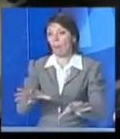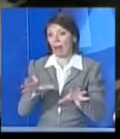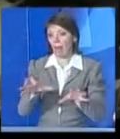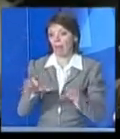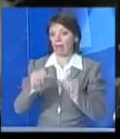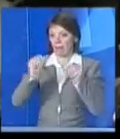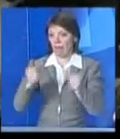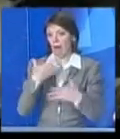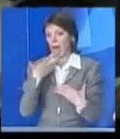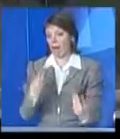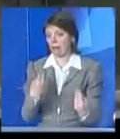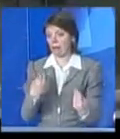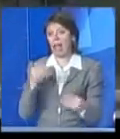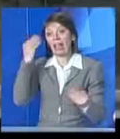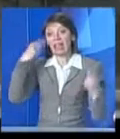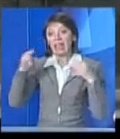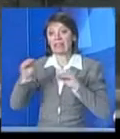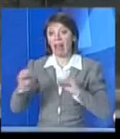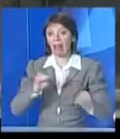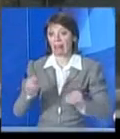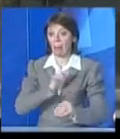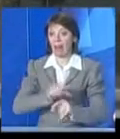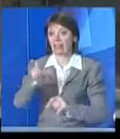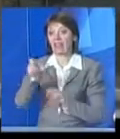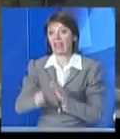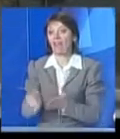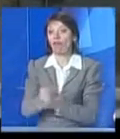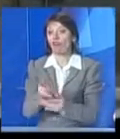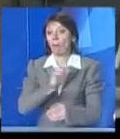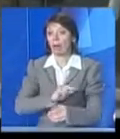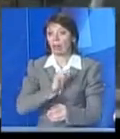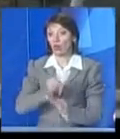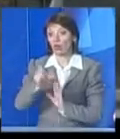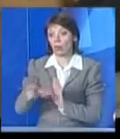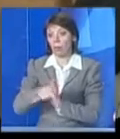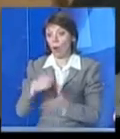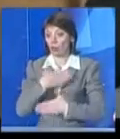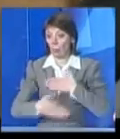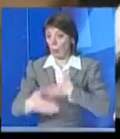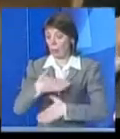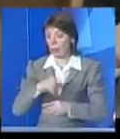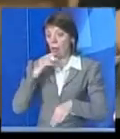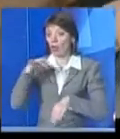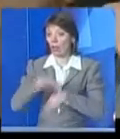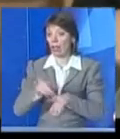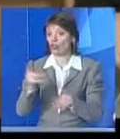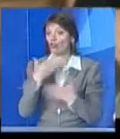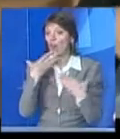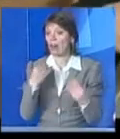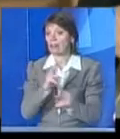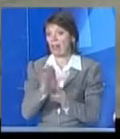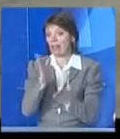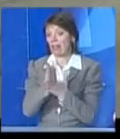краси. Дизайнери і працівники фондів, що співпрацюють з людьми з особливими потребами, довели, що краса не